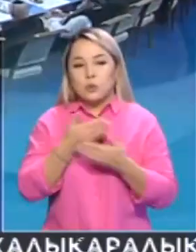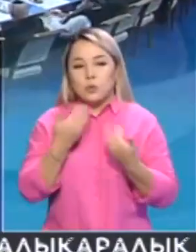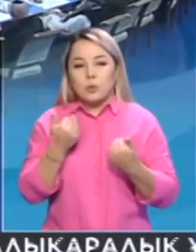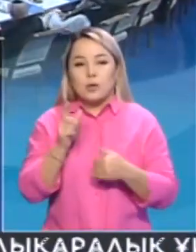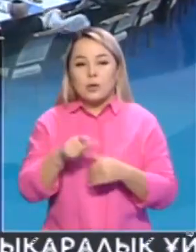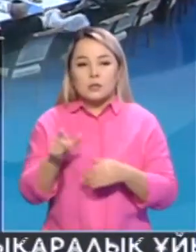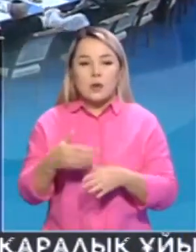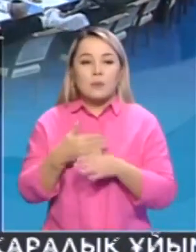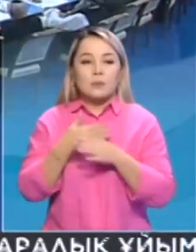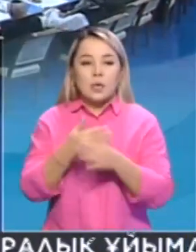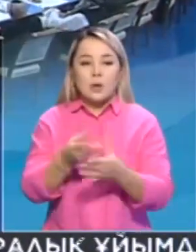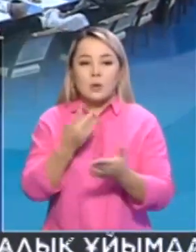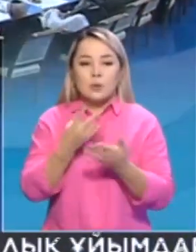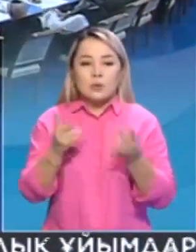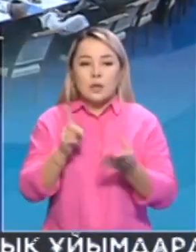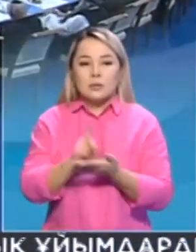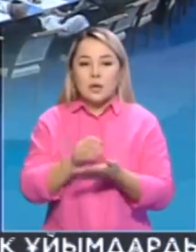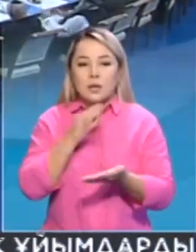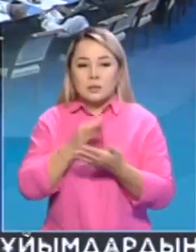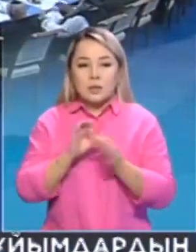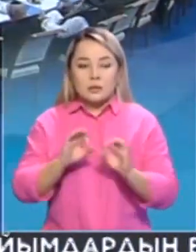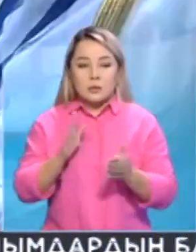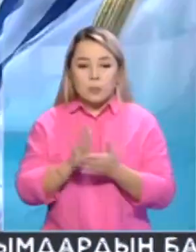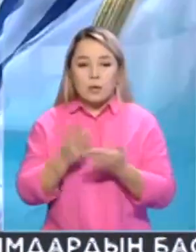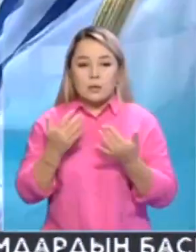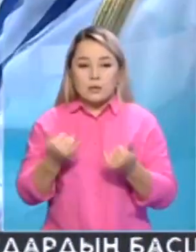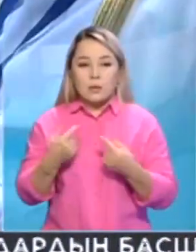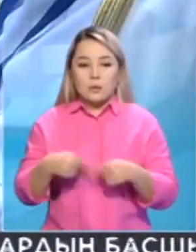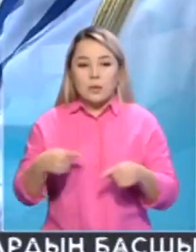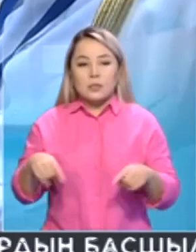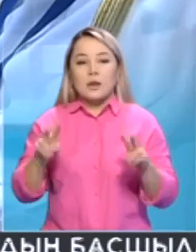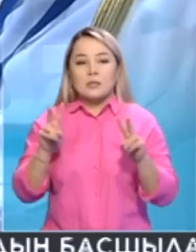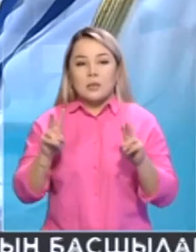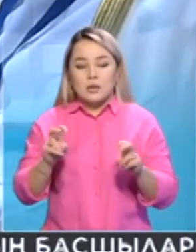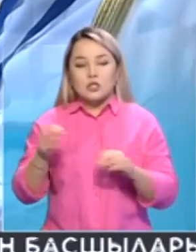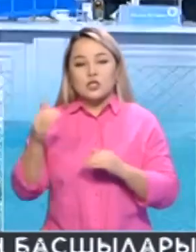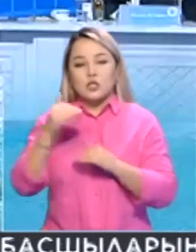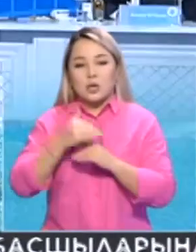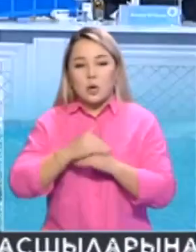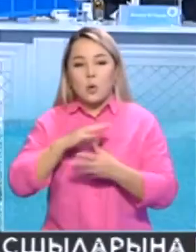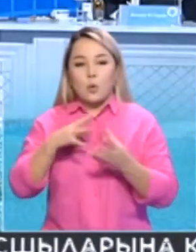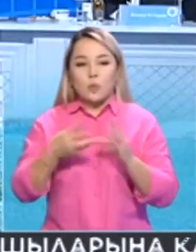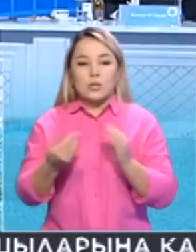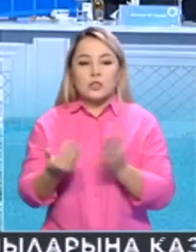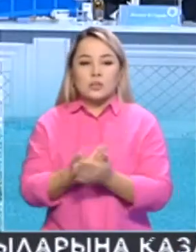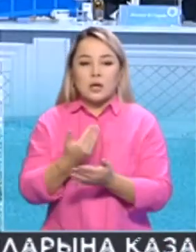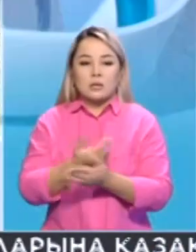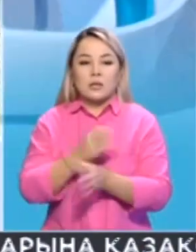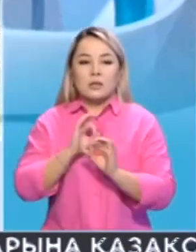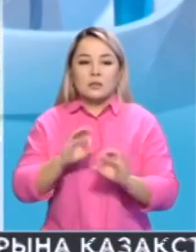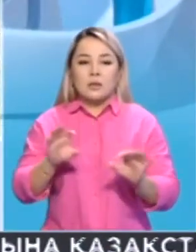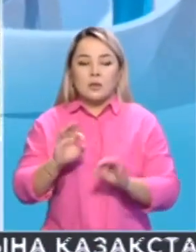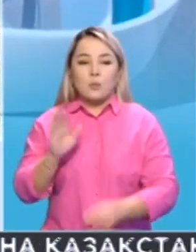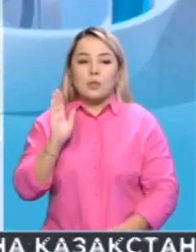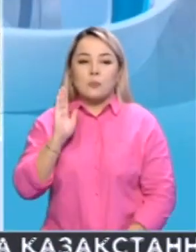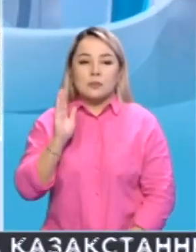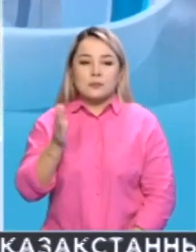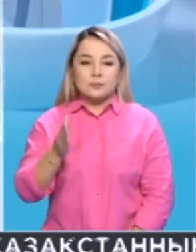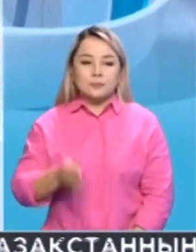қол үшін созу мәселелеріне басымдық берілді. Ал басқа да тақырыптарда кешке қортын жаңалықтарда баяндайтын боламын.